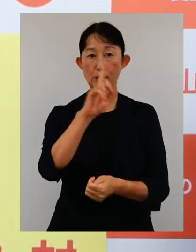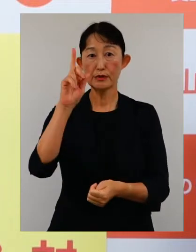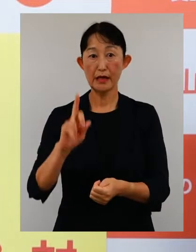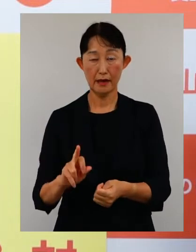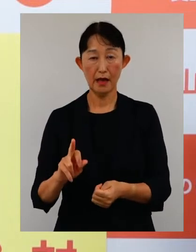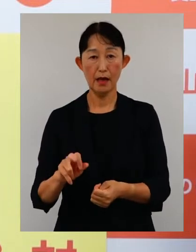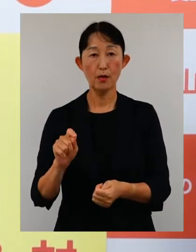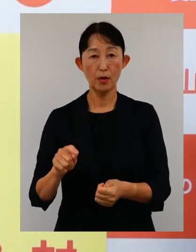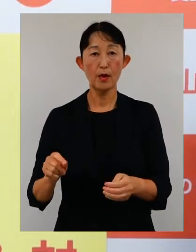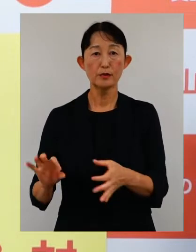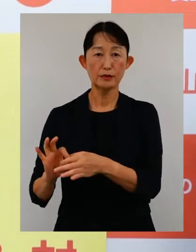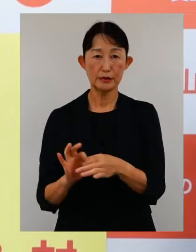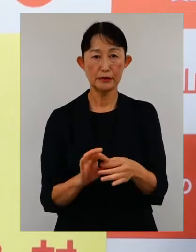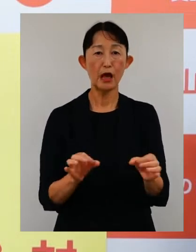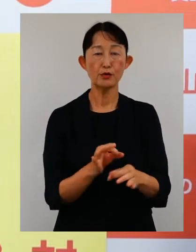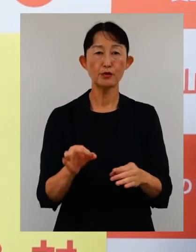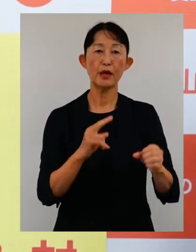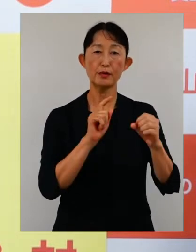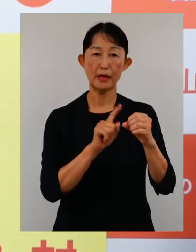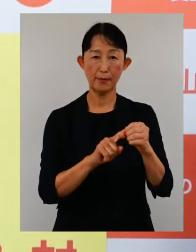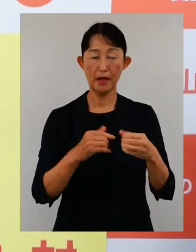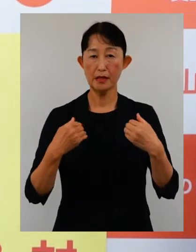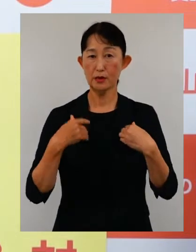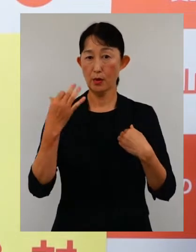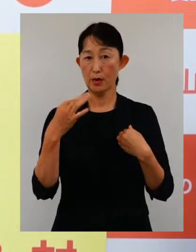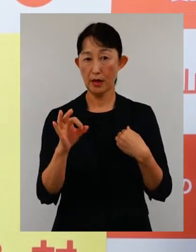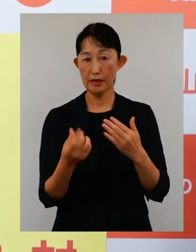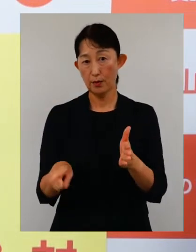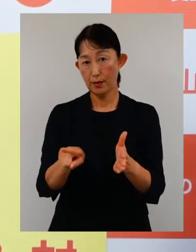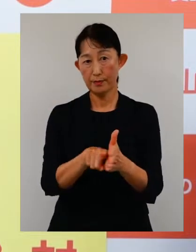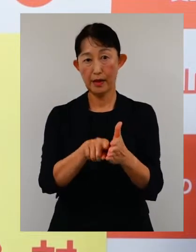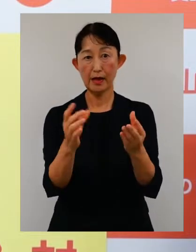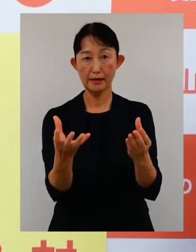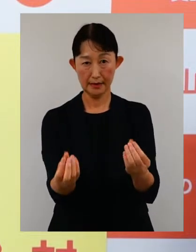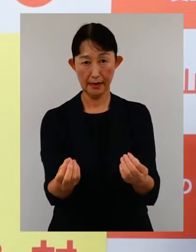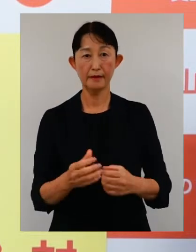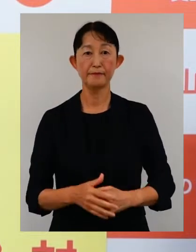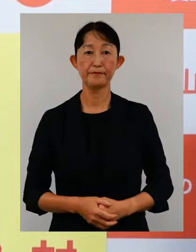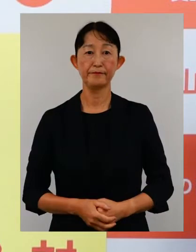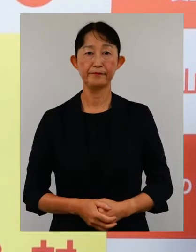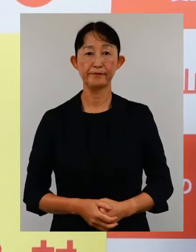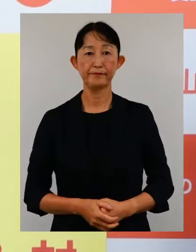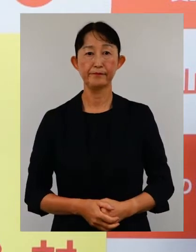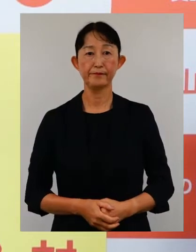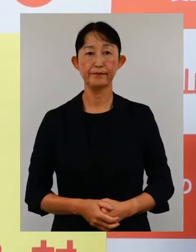ターを引き続き運営するために必要な経費を計上したところでございます。